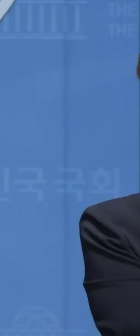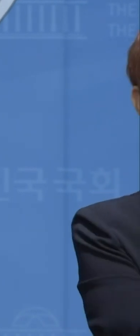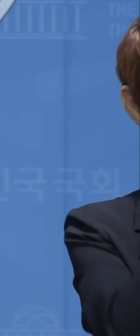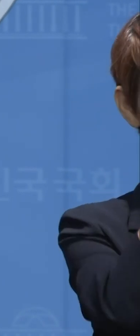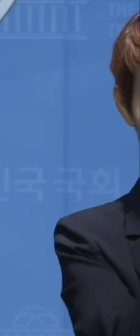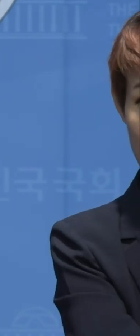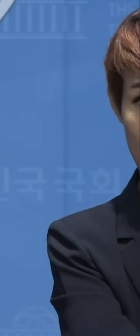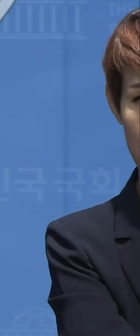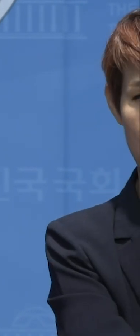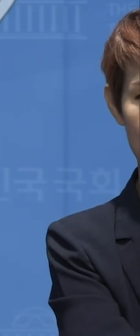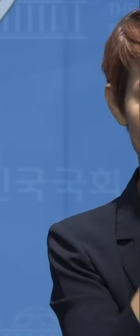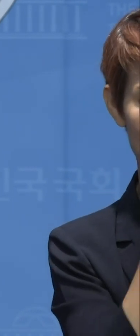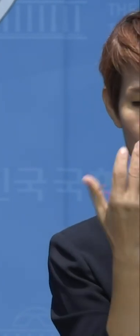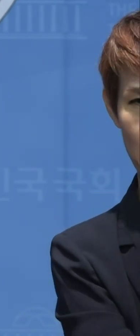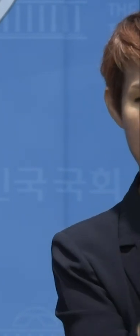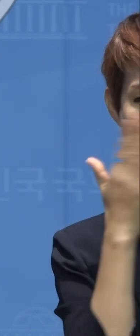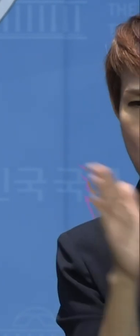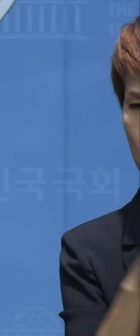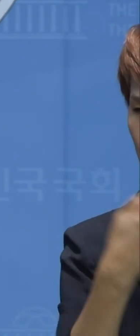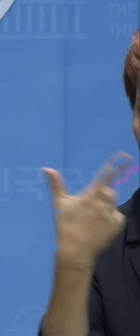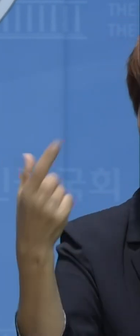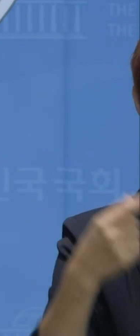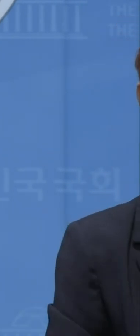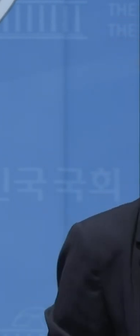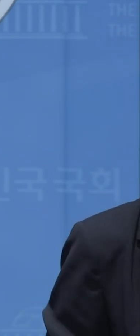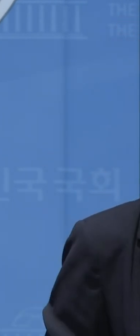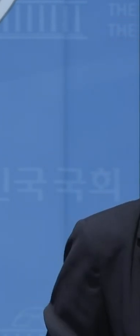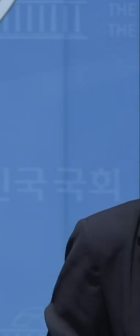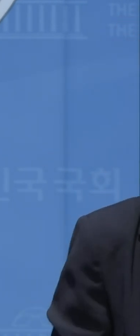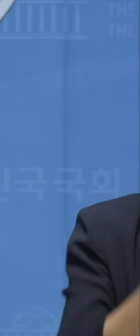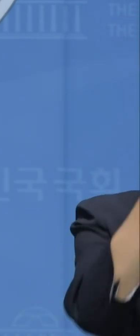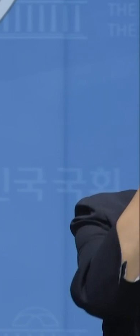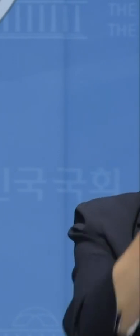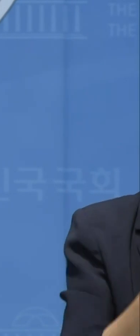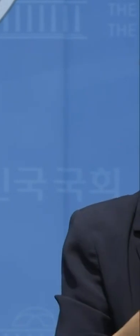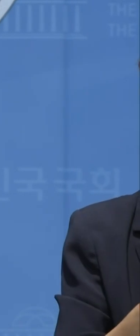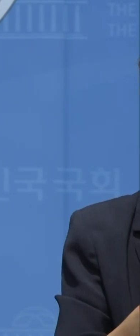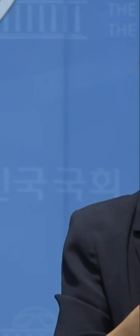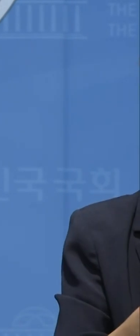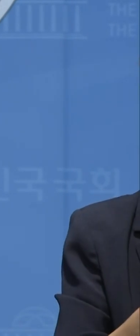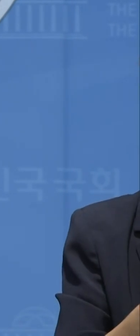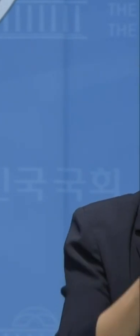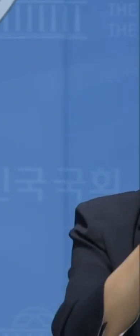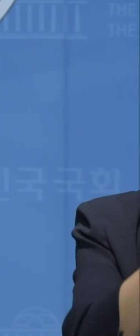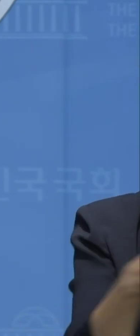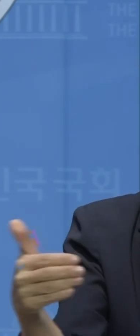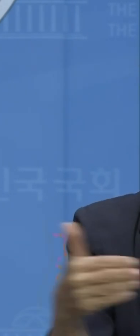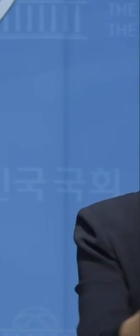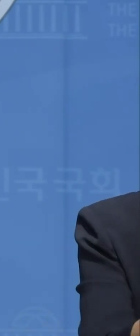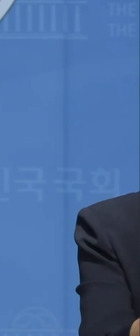범죄를 하려는 공범입니다 윤석 체제가 막을 내리는 순간 국민의